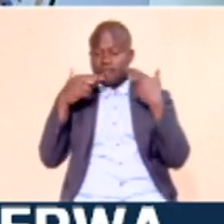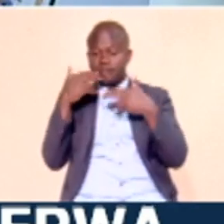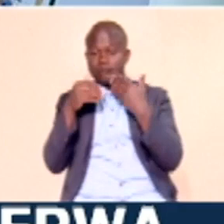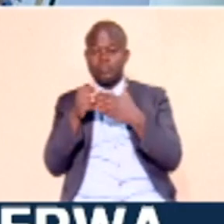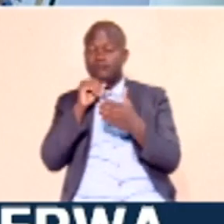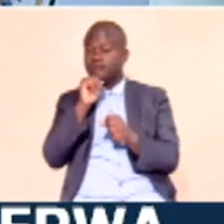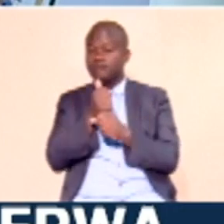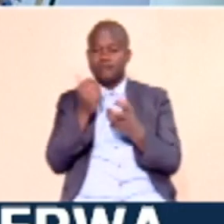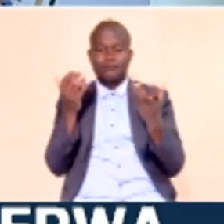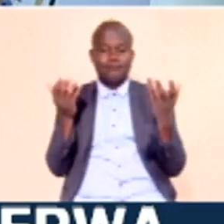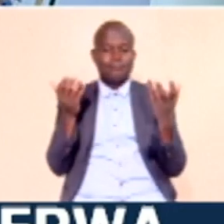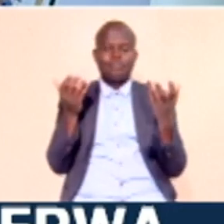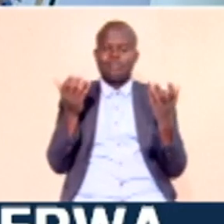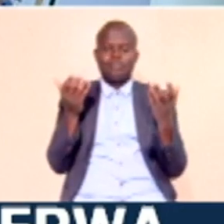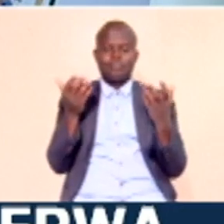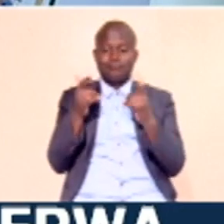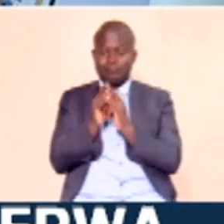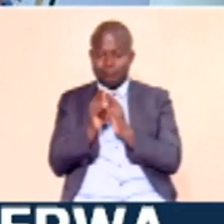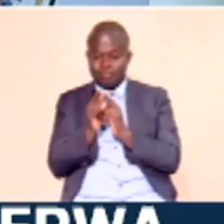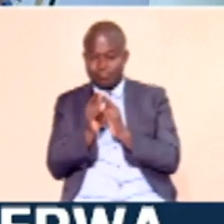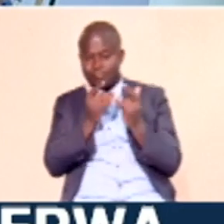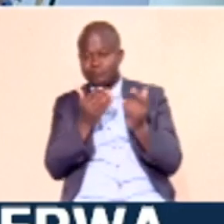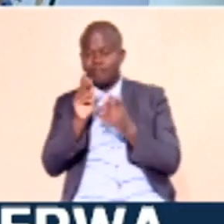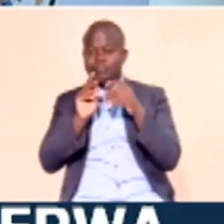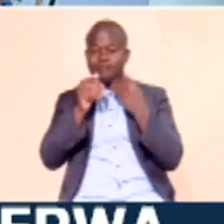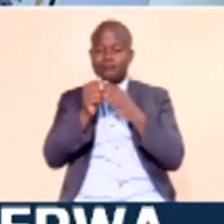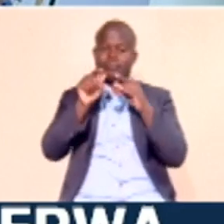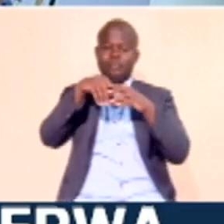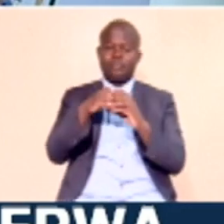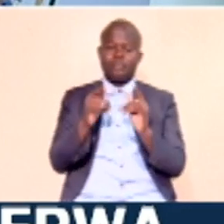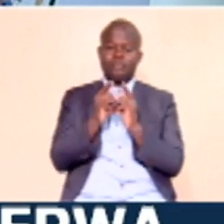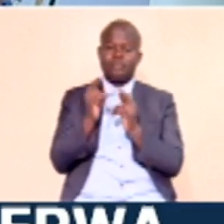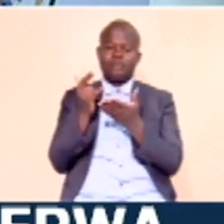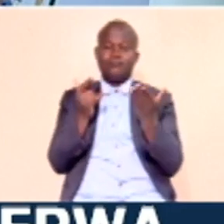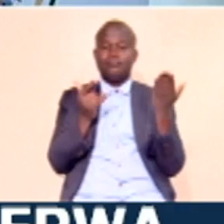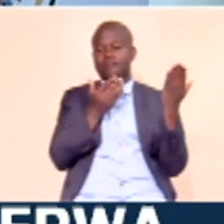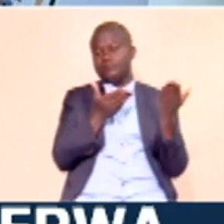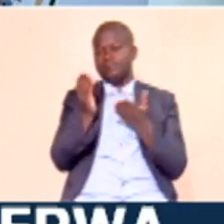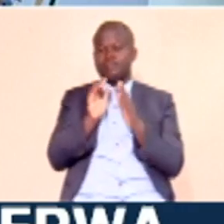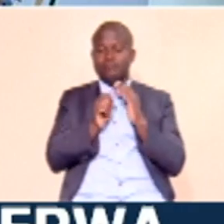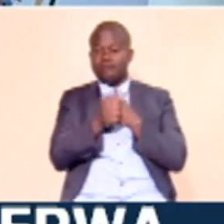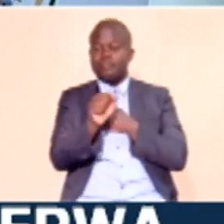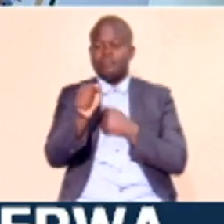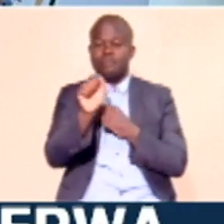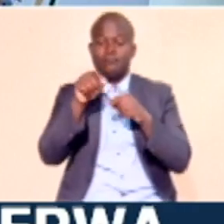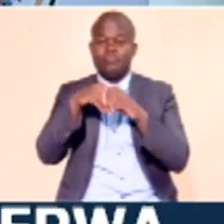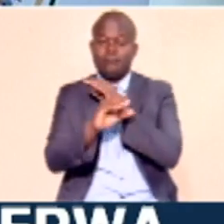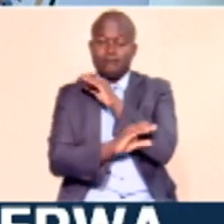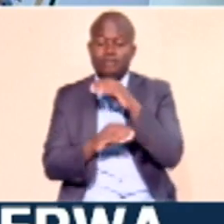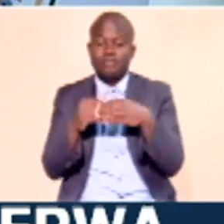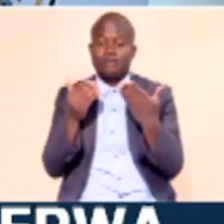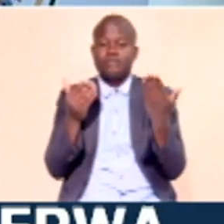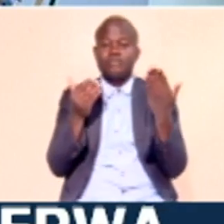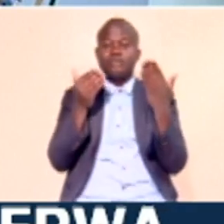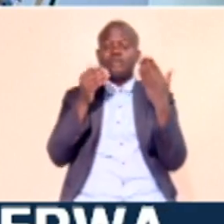hoteli ntizigikora, inama, kwakira abantu bazaba baje mu nama, kwakira abakerarugendo bazaba baje mu gihugu,